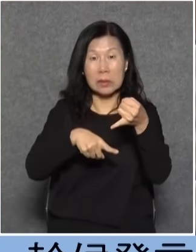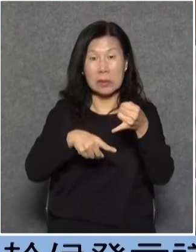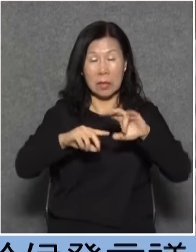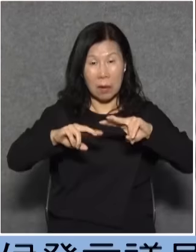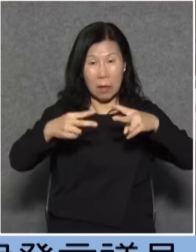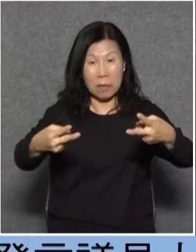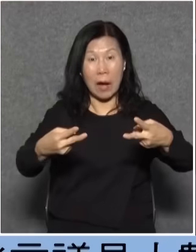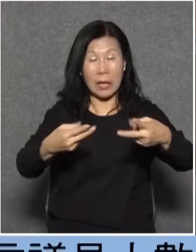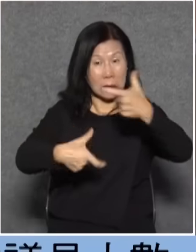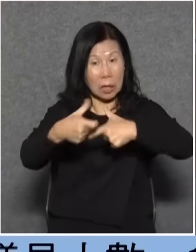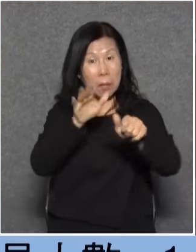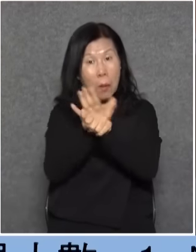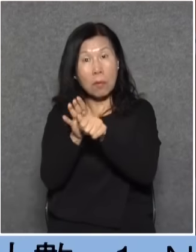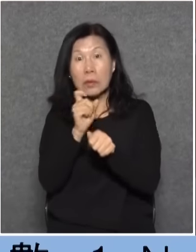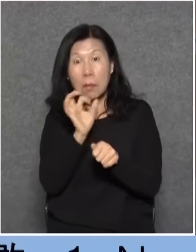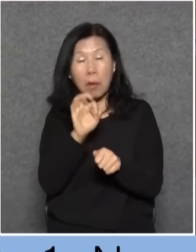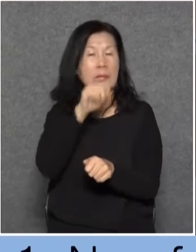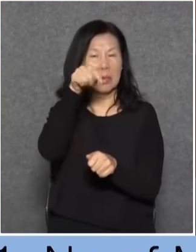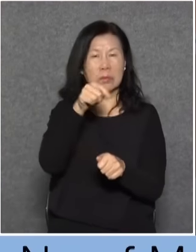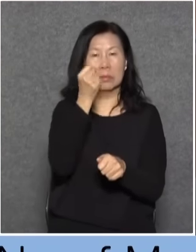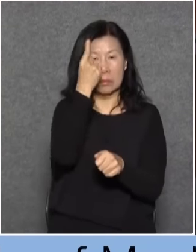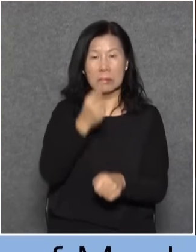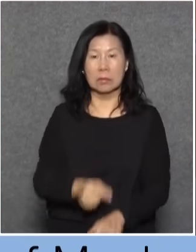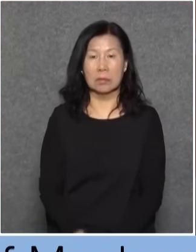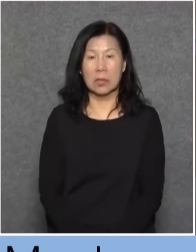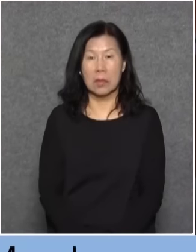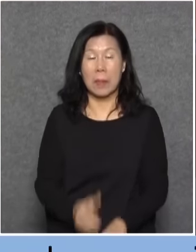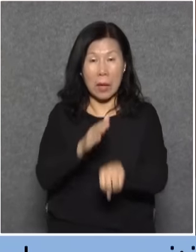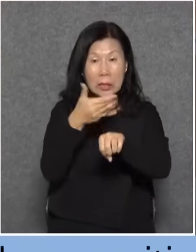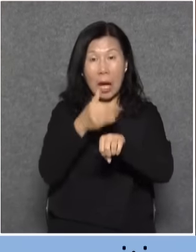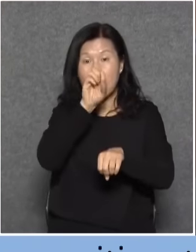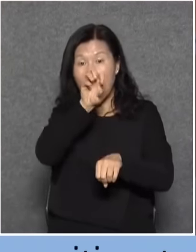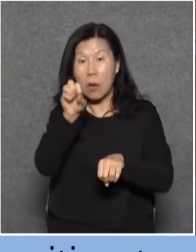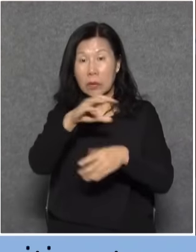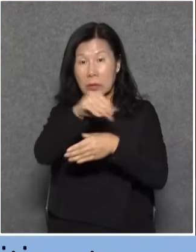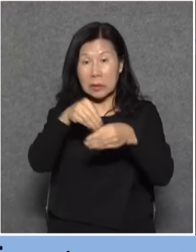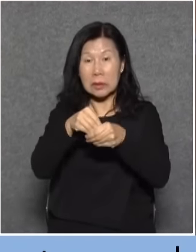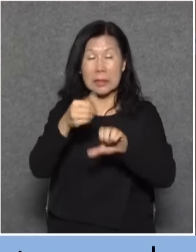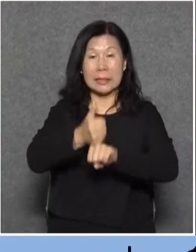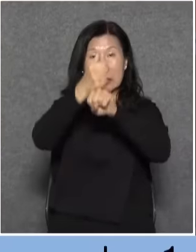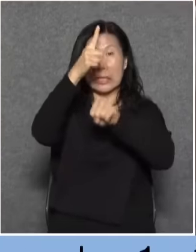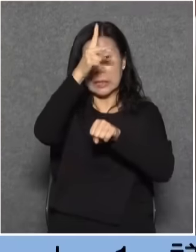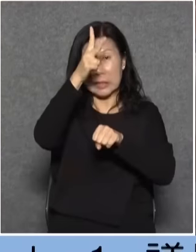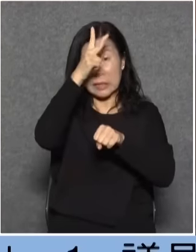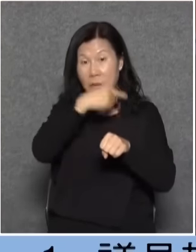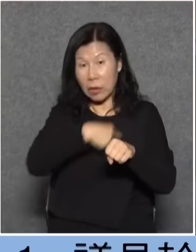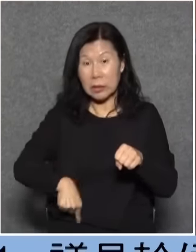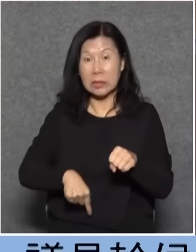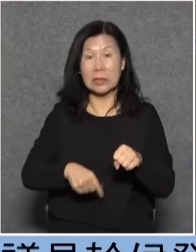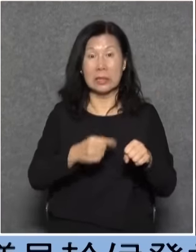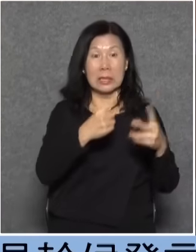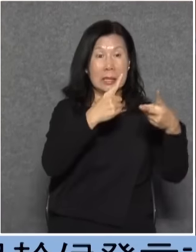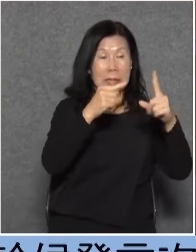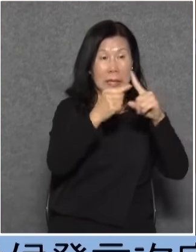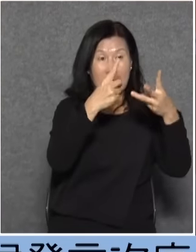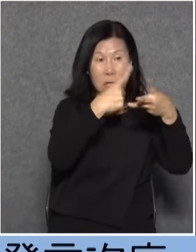幫助呢？完全就是一個問號來的。剛才所說的那些，包括建制派議員啊，或者其他民主派議員提出